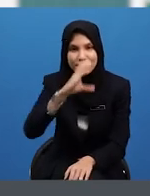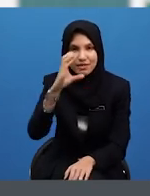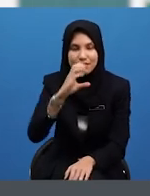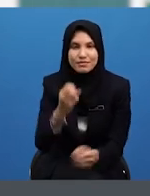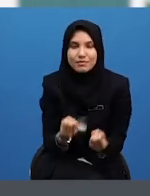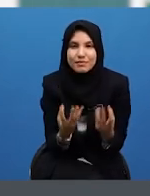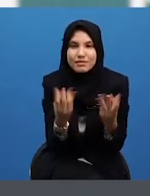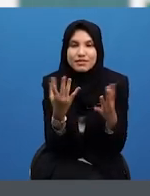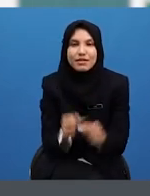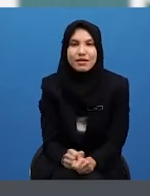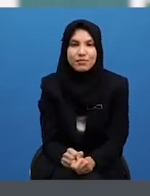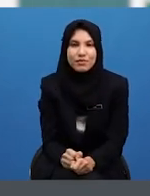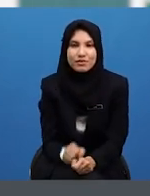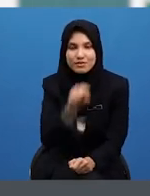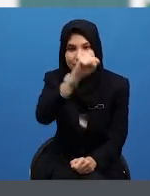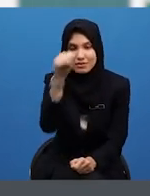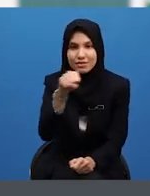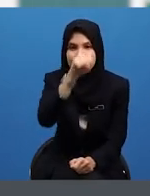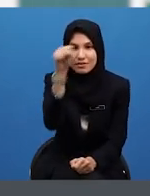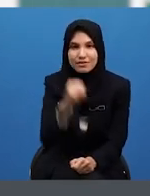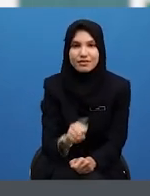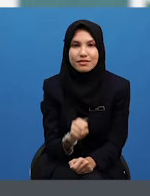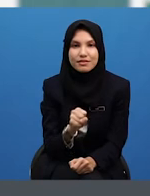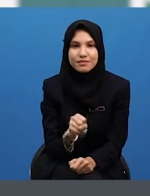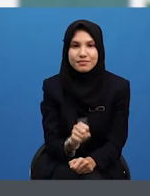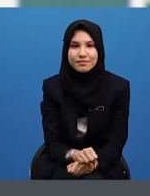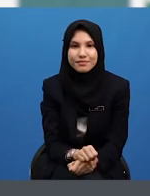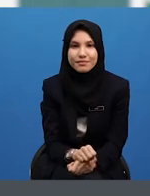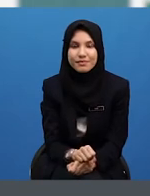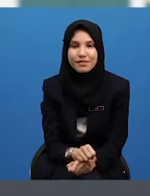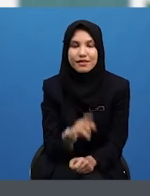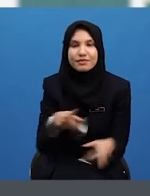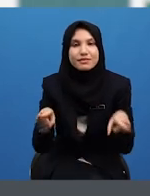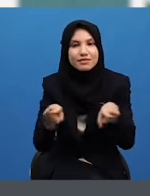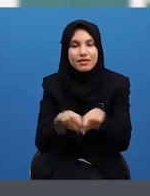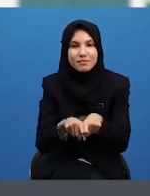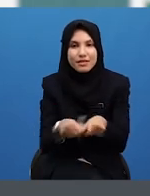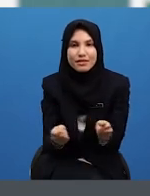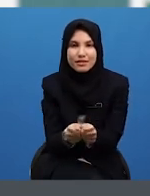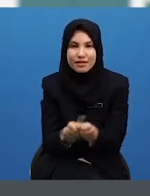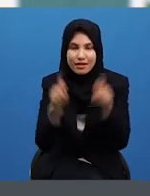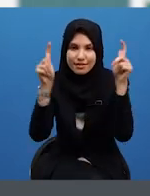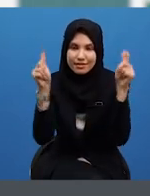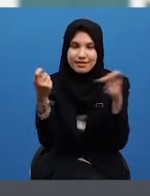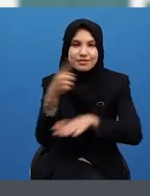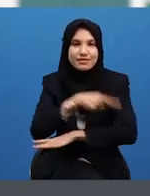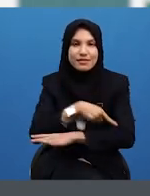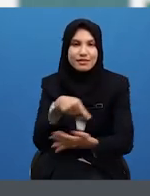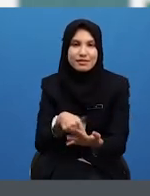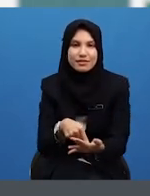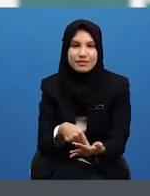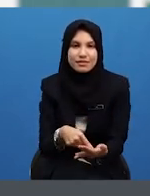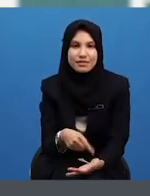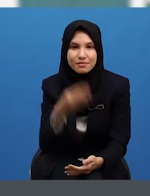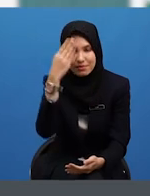sebanyak mungkin soalan-soalan yang berkaitan dengan tajuk hari ini